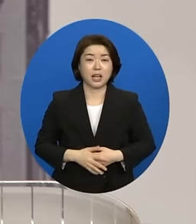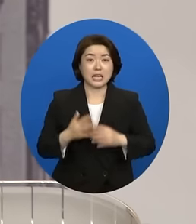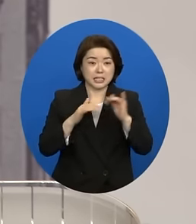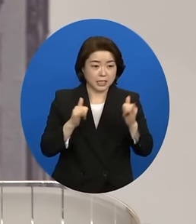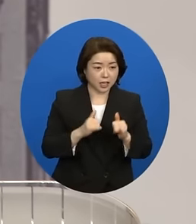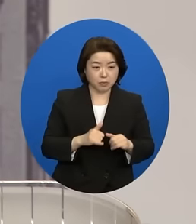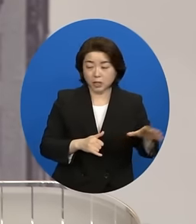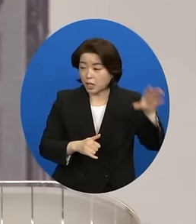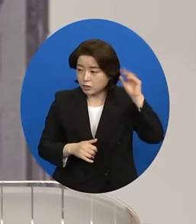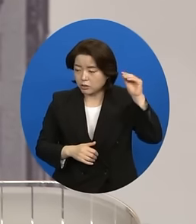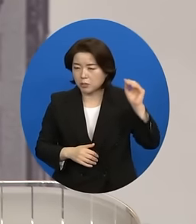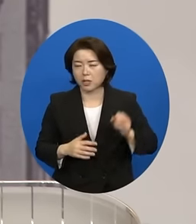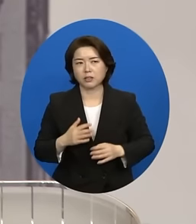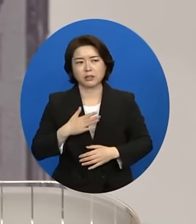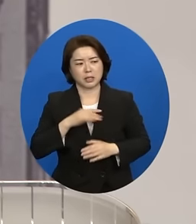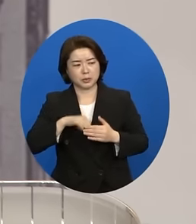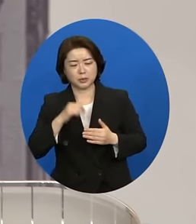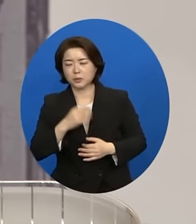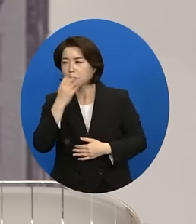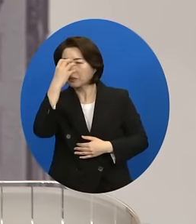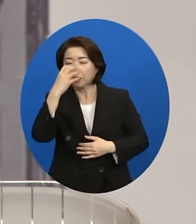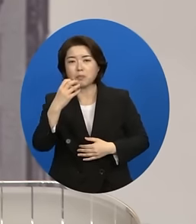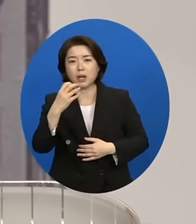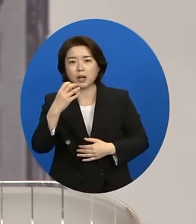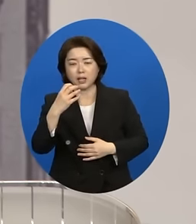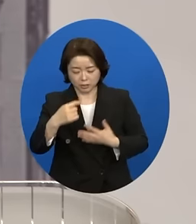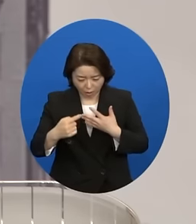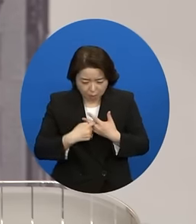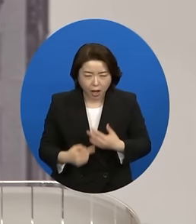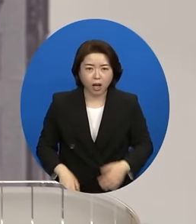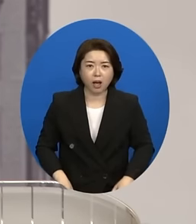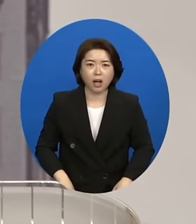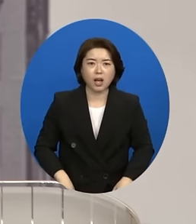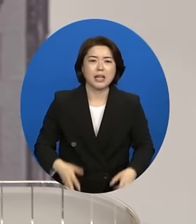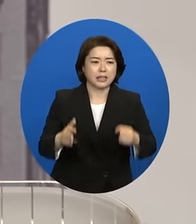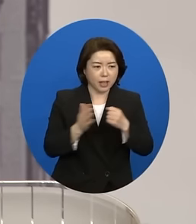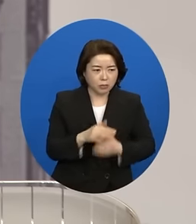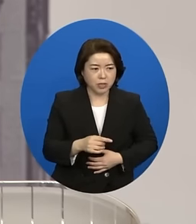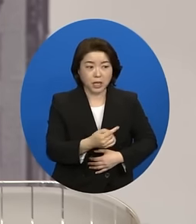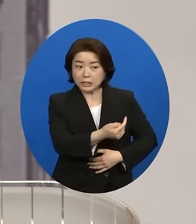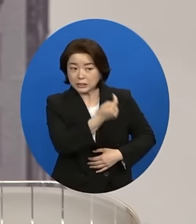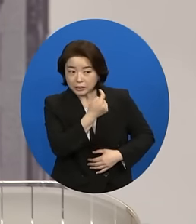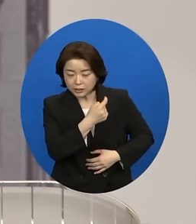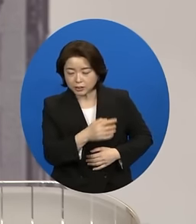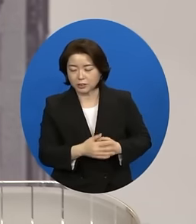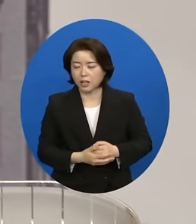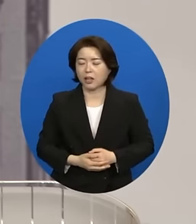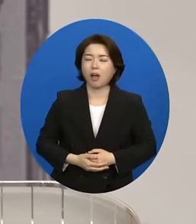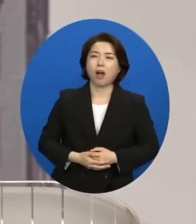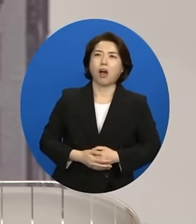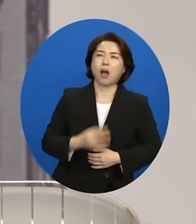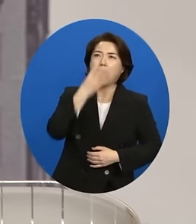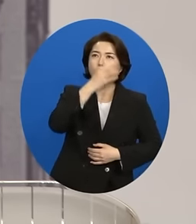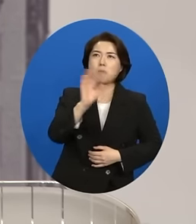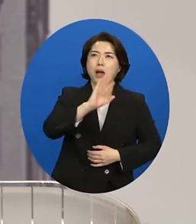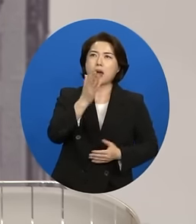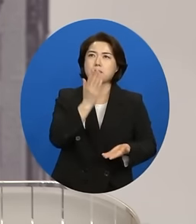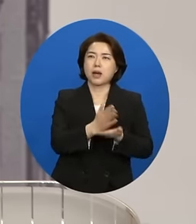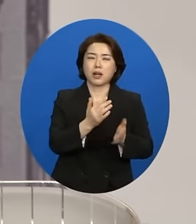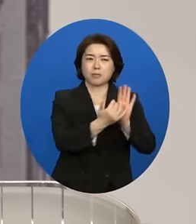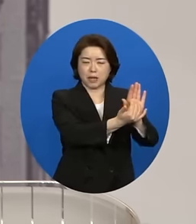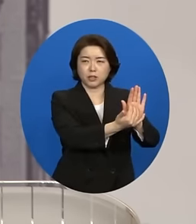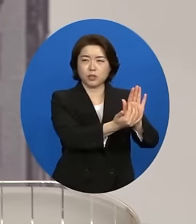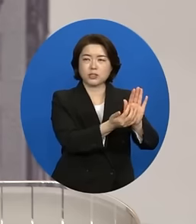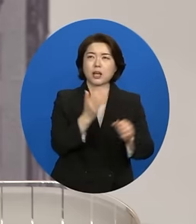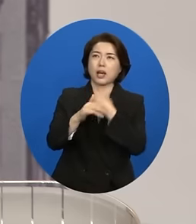들으면 교만해지잖아요. 자기가 그걸 아는 거죠. 아니까 자꾸 자기가 교만해질까 봐 하나님께 영광,